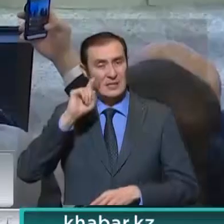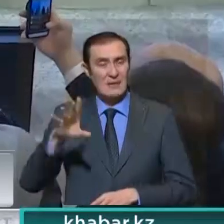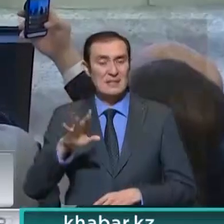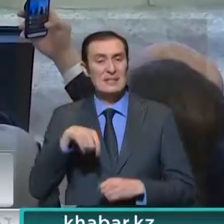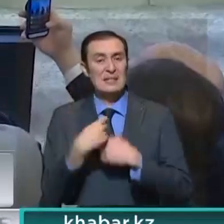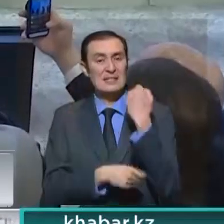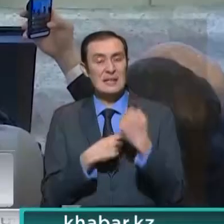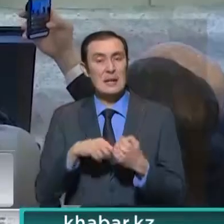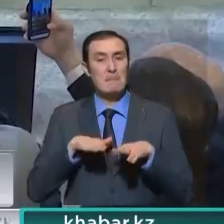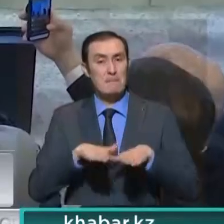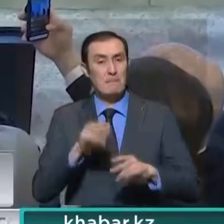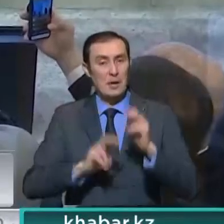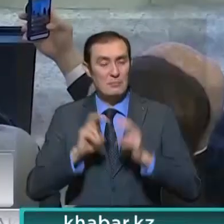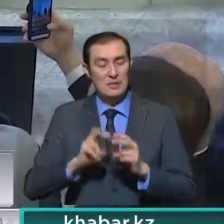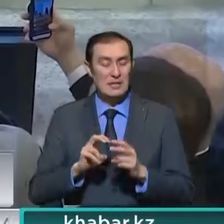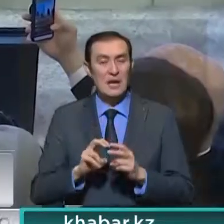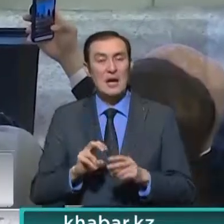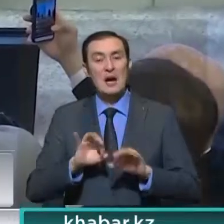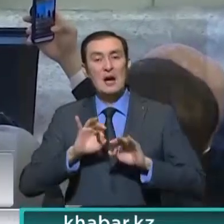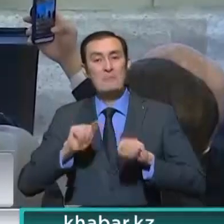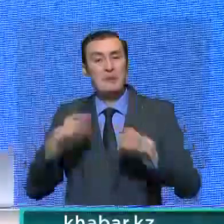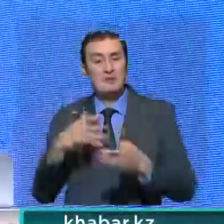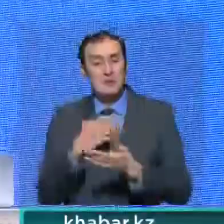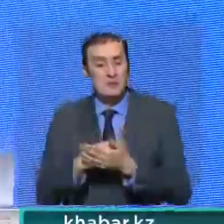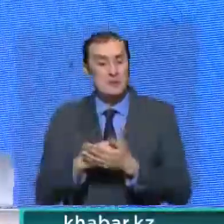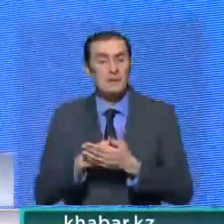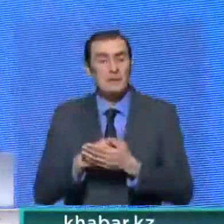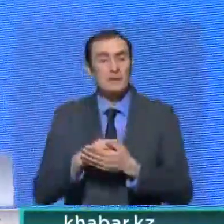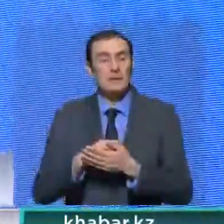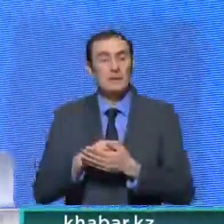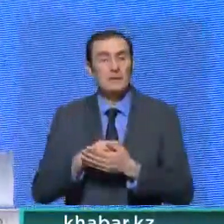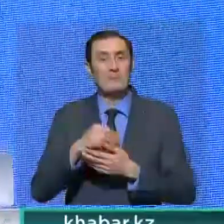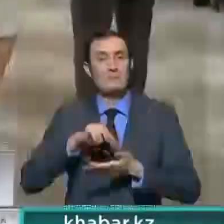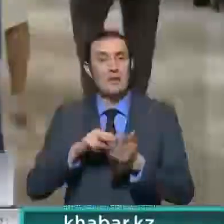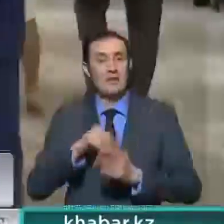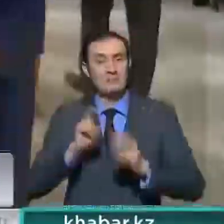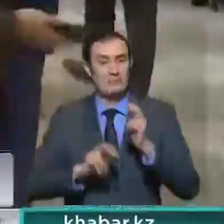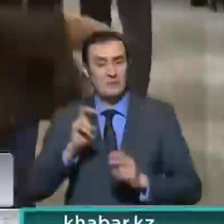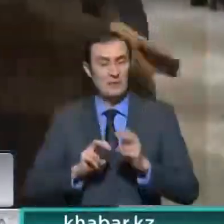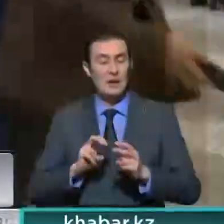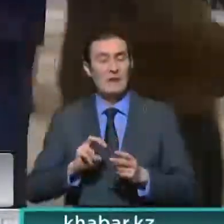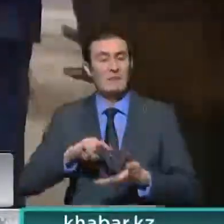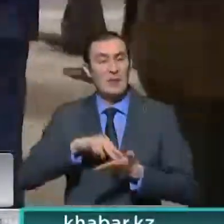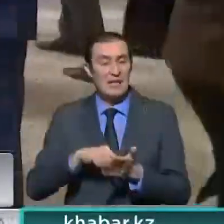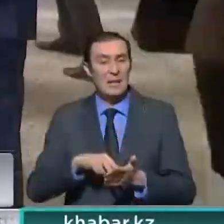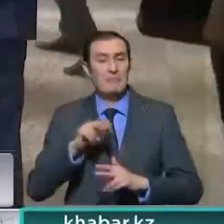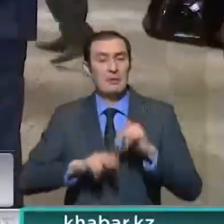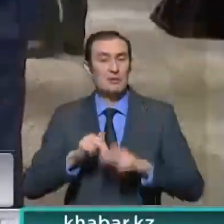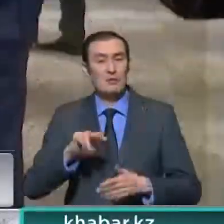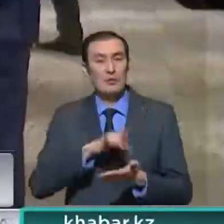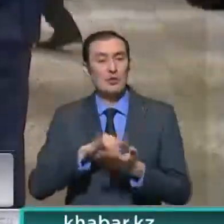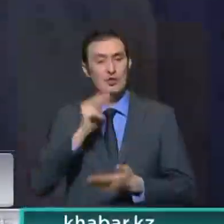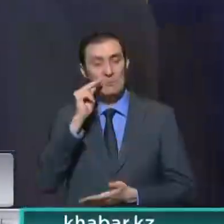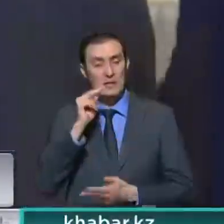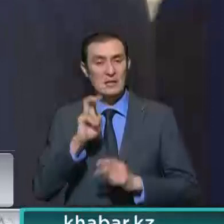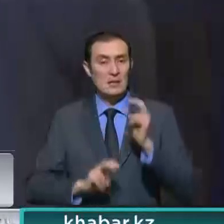Текстильная промышленностью поделится своей технологией производства в планах построить в Шымкенте текстильный